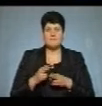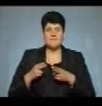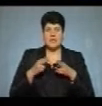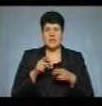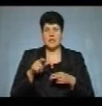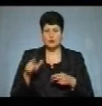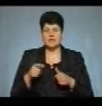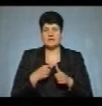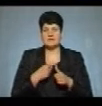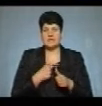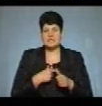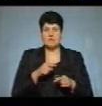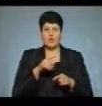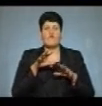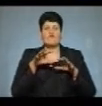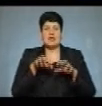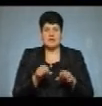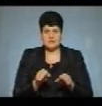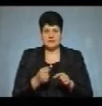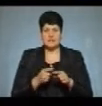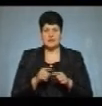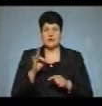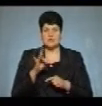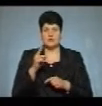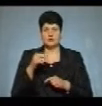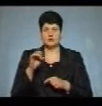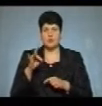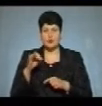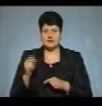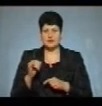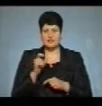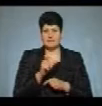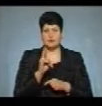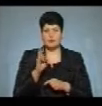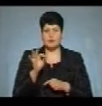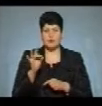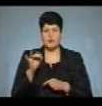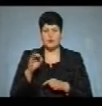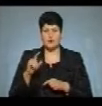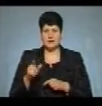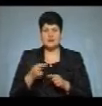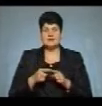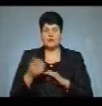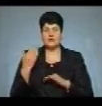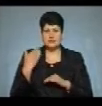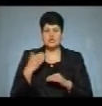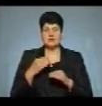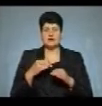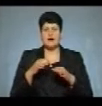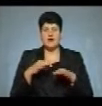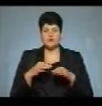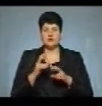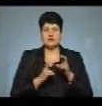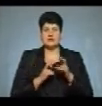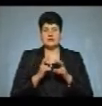люди, які називали себе його власниками. Це Руслан Дрозд і Євген Король. Це колишнє автотранспортне